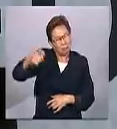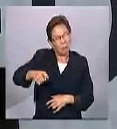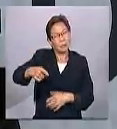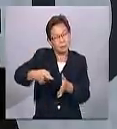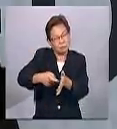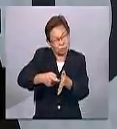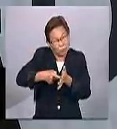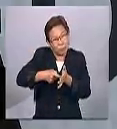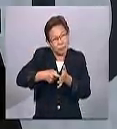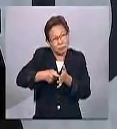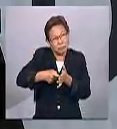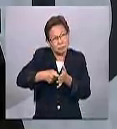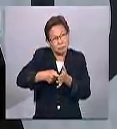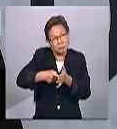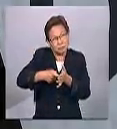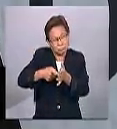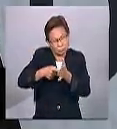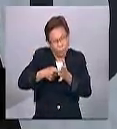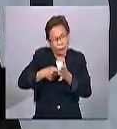been advocated.